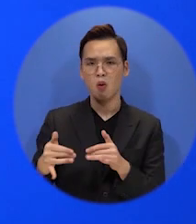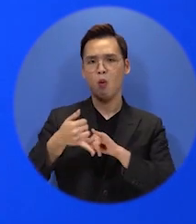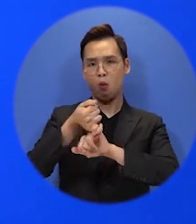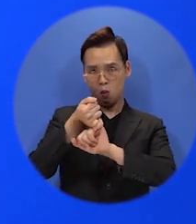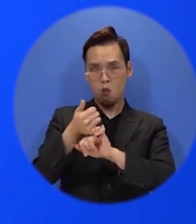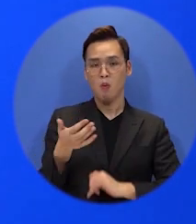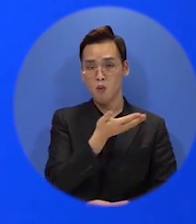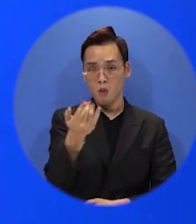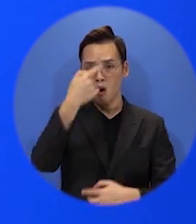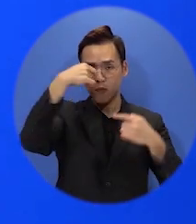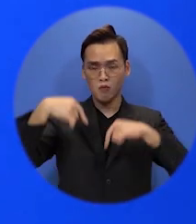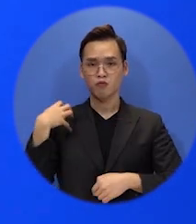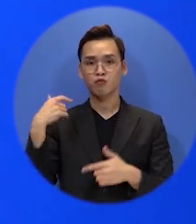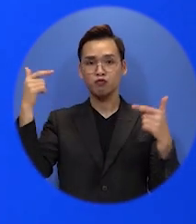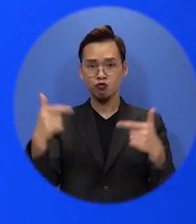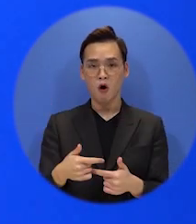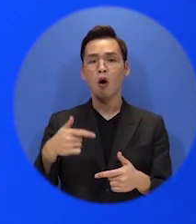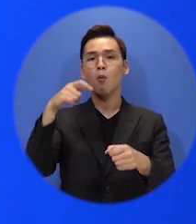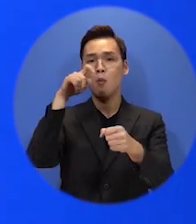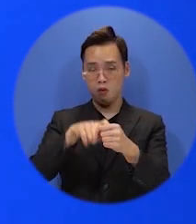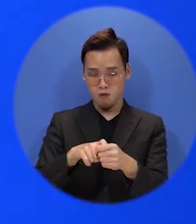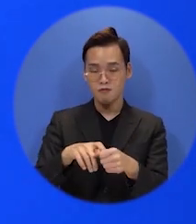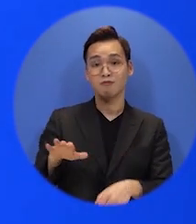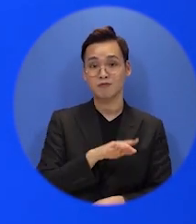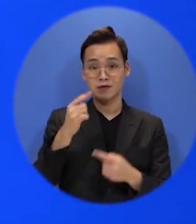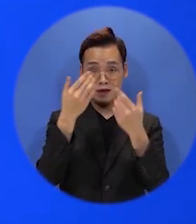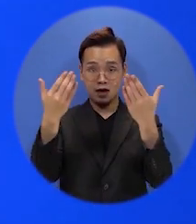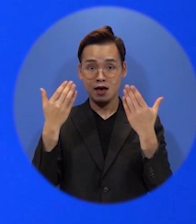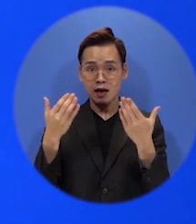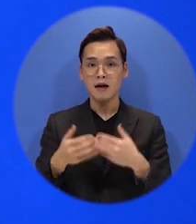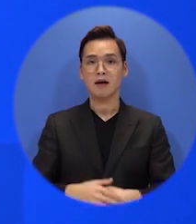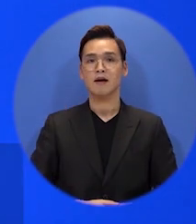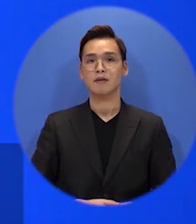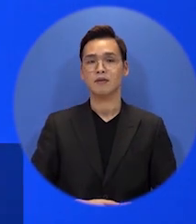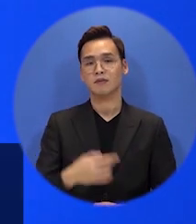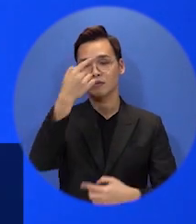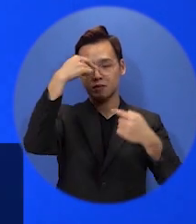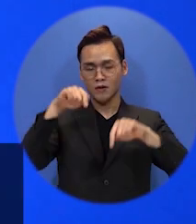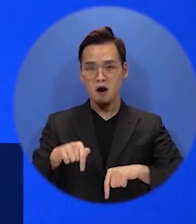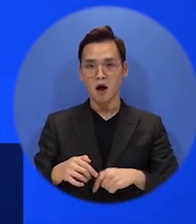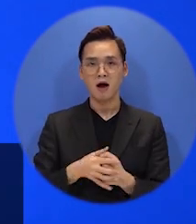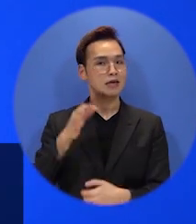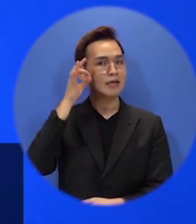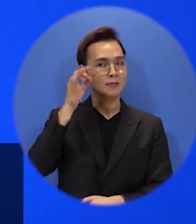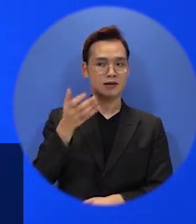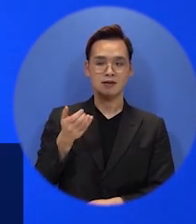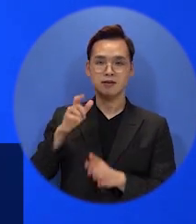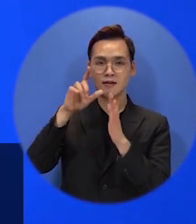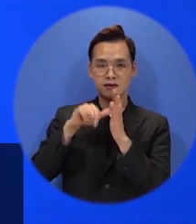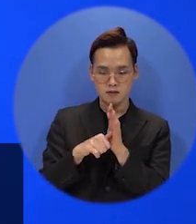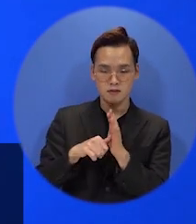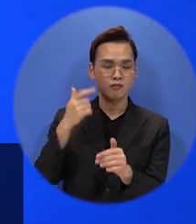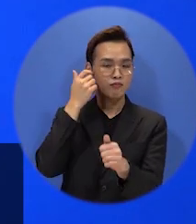필수적이고요. 여러분들의 면접 부담을 줄여드리기 위해서 우리 선문대학교에서는요, 면접 고사일 열흘 전에